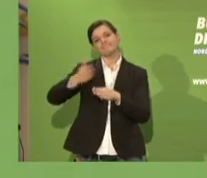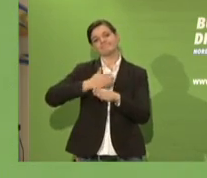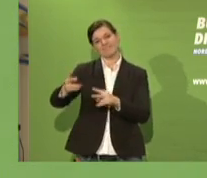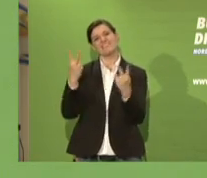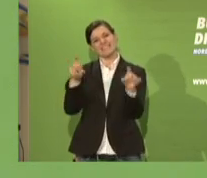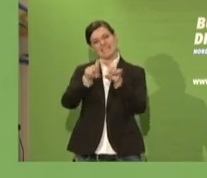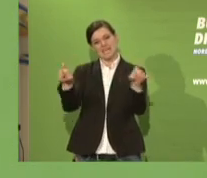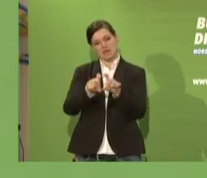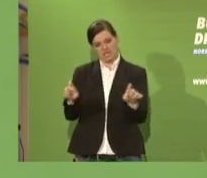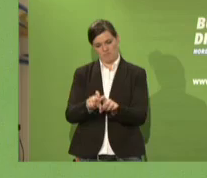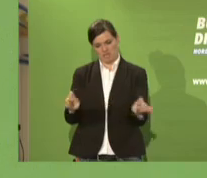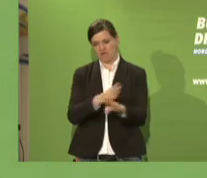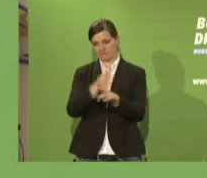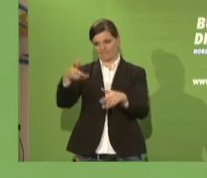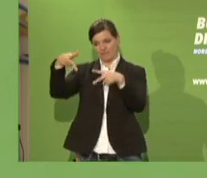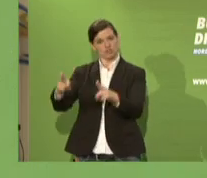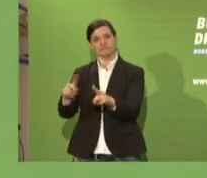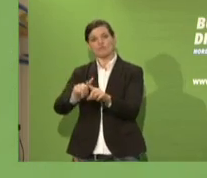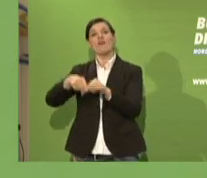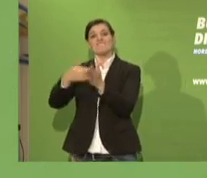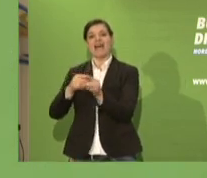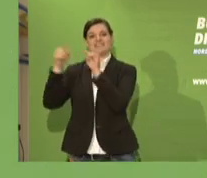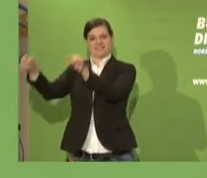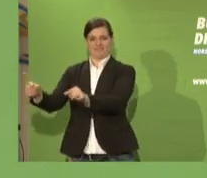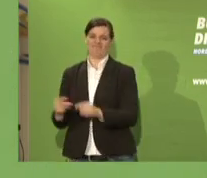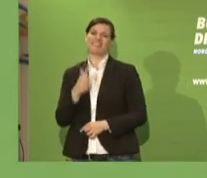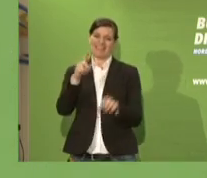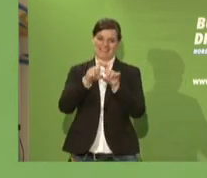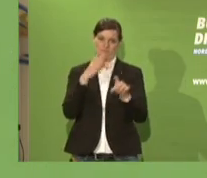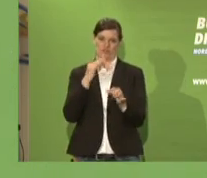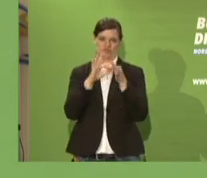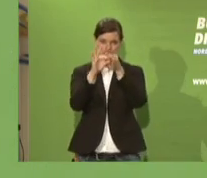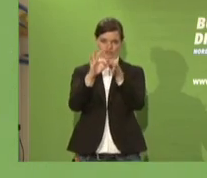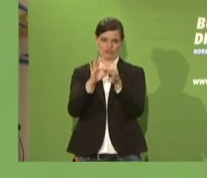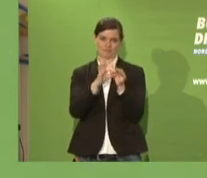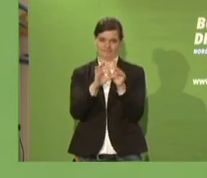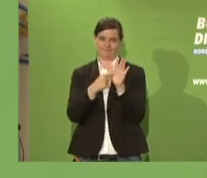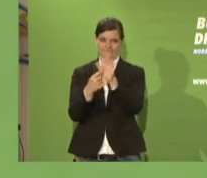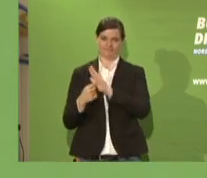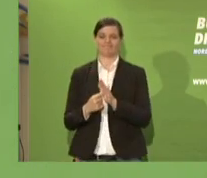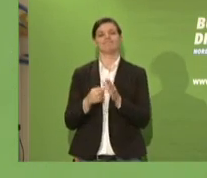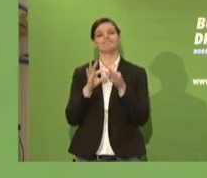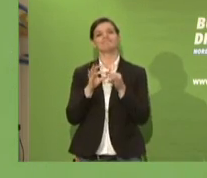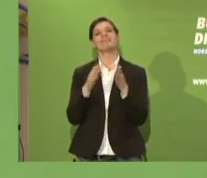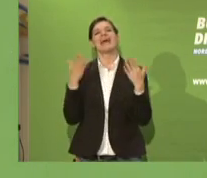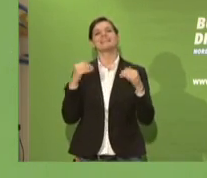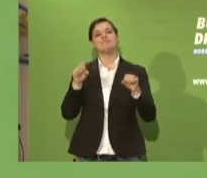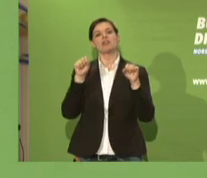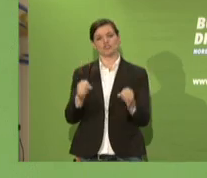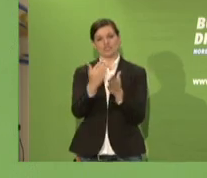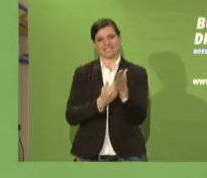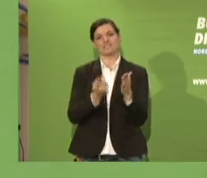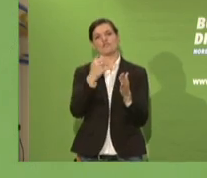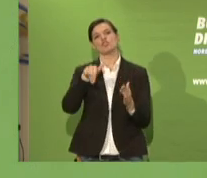Legislaturperiode hinausreichen. Und da will ich 3 nennen. Das erste ist, das Klimaschutzgesetz von Johannes Remmel mit